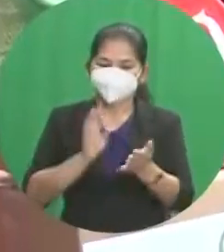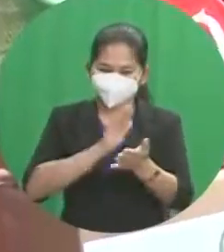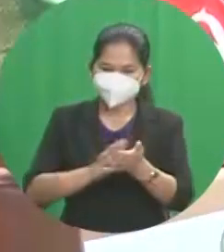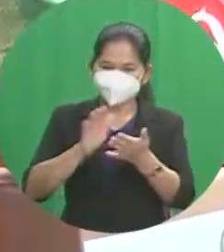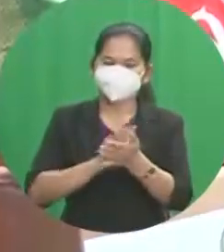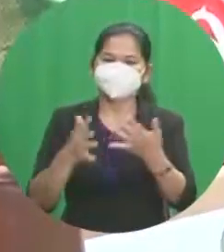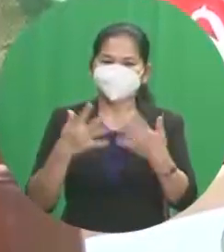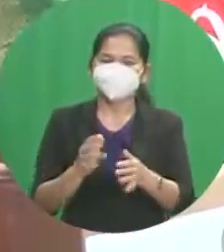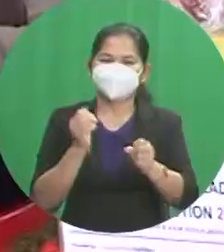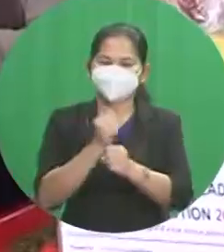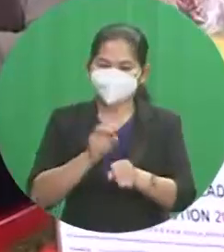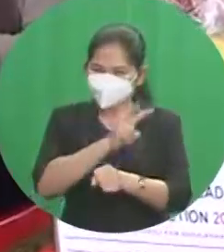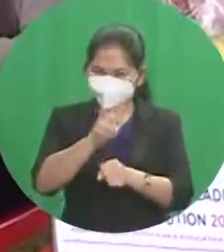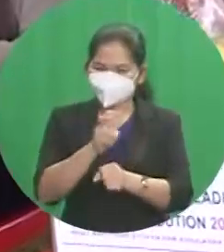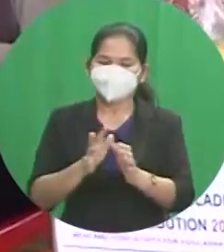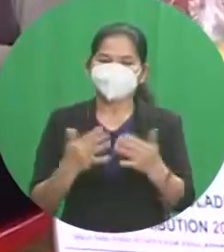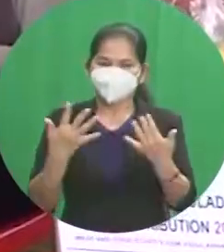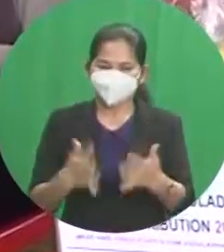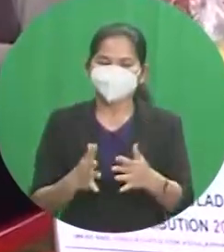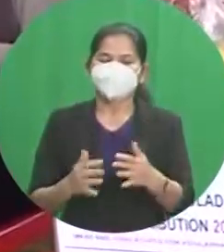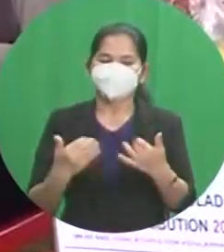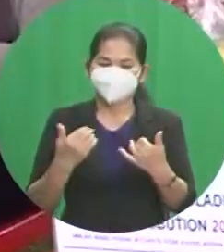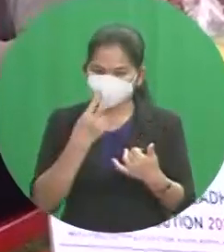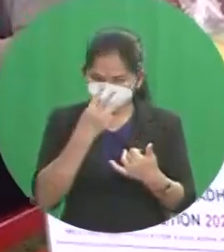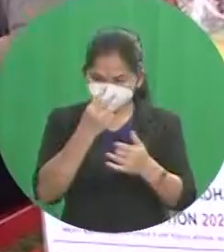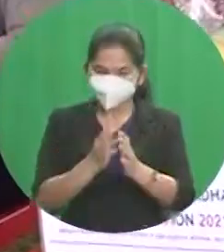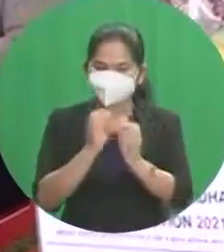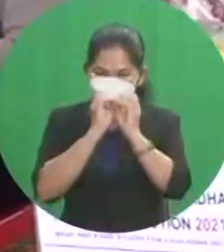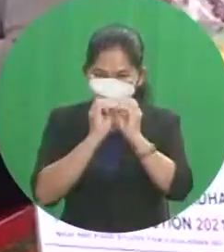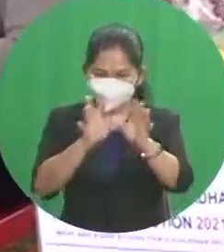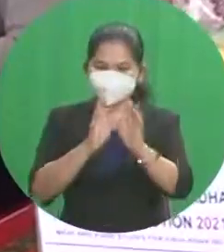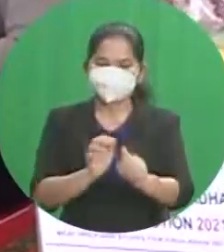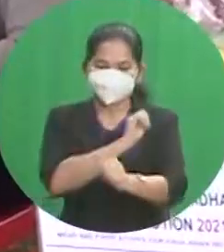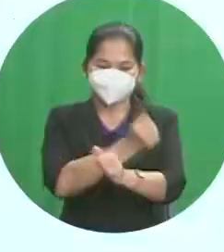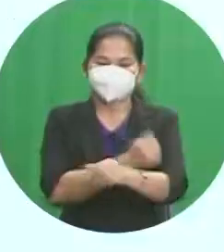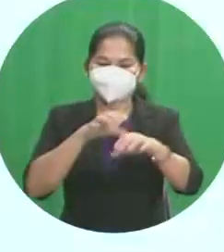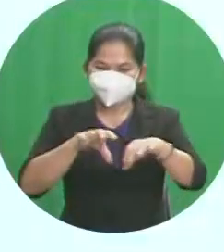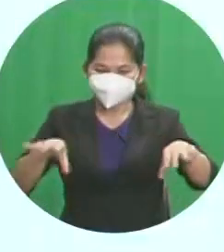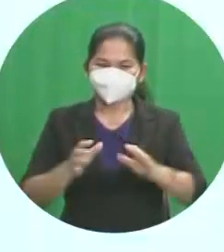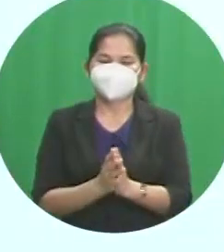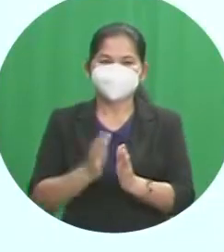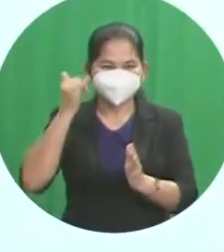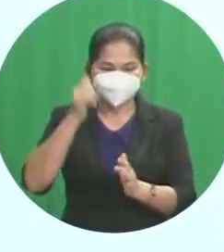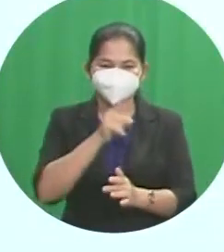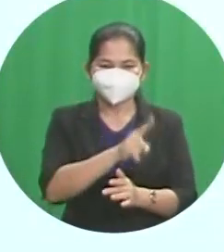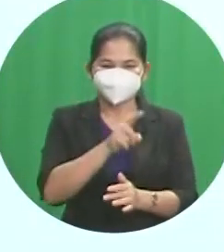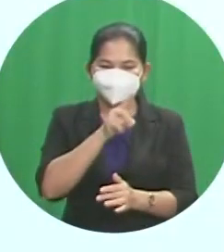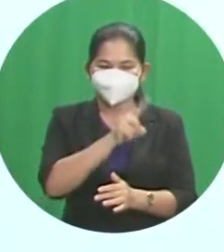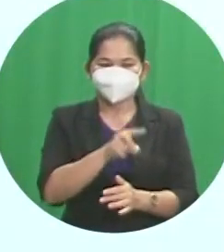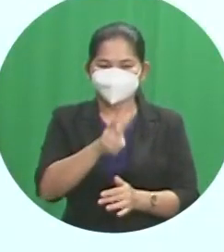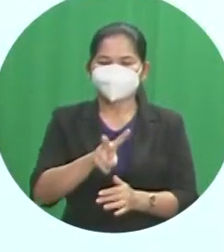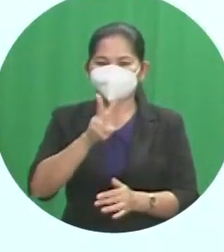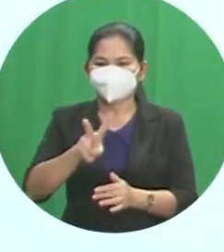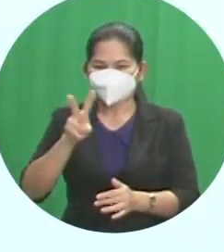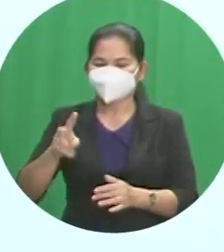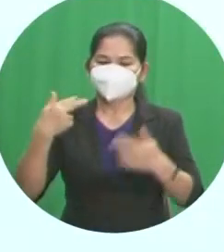ជានិច្ចត្រូវតាមដានសុខភាពខ្លួនឯងជាប្រចាំនិងត្រូវរាយការណ៍ទៅអាជ្ញាធរមូលដ្ឋានឬខលទៅលេខ1222ដោយឥតគិត